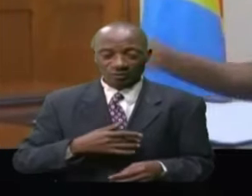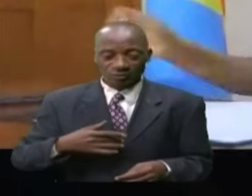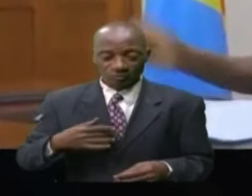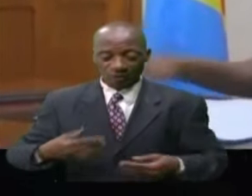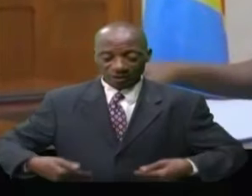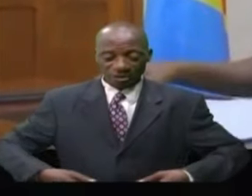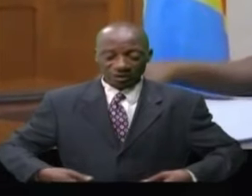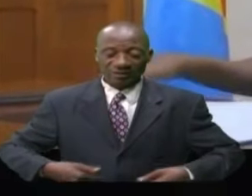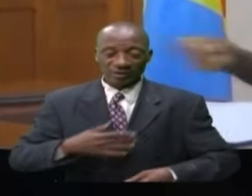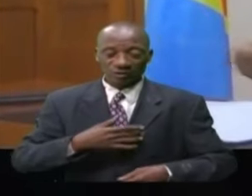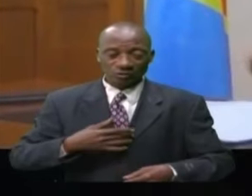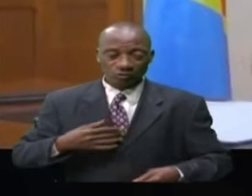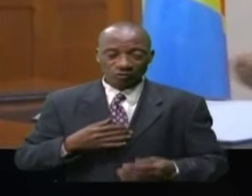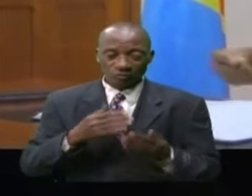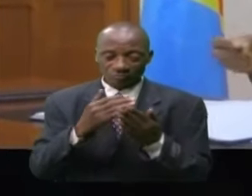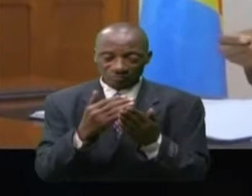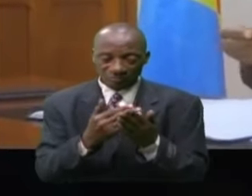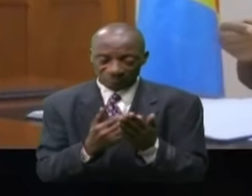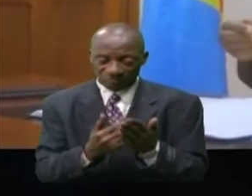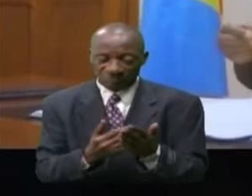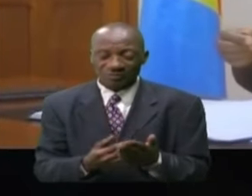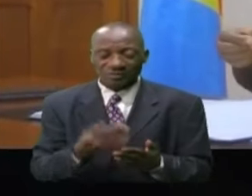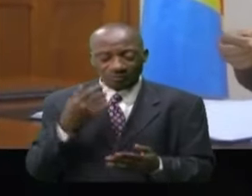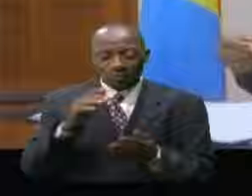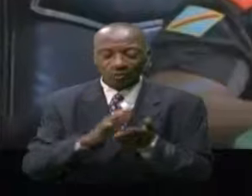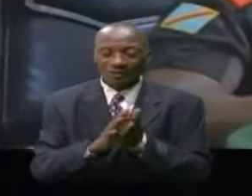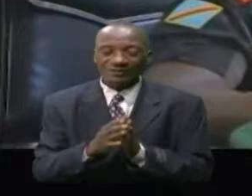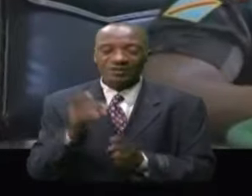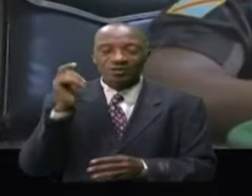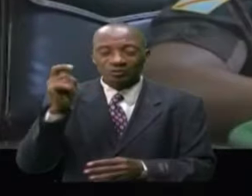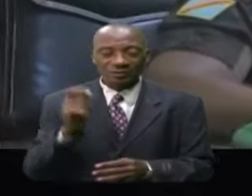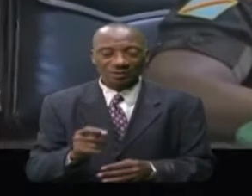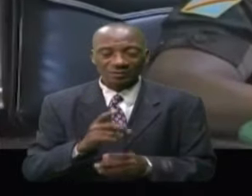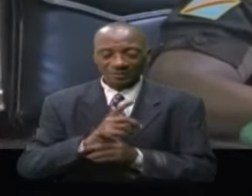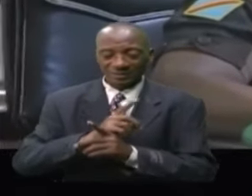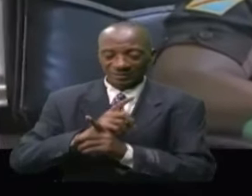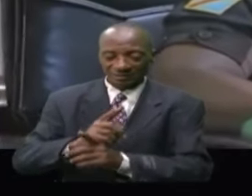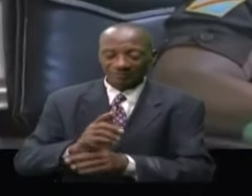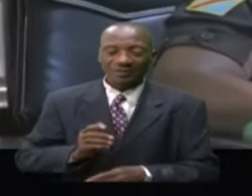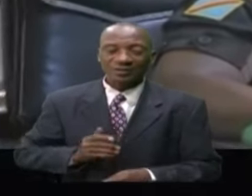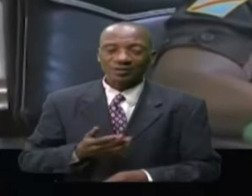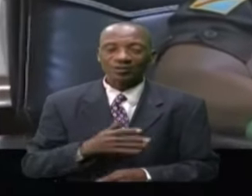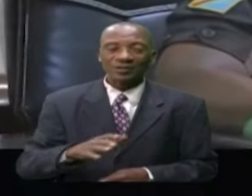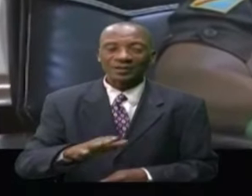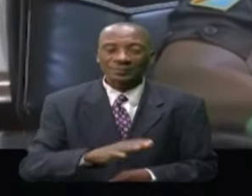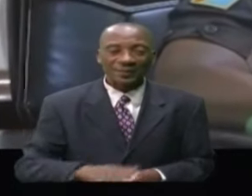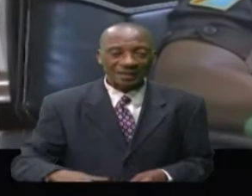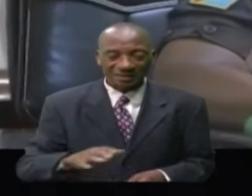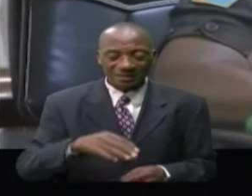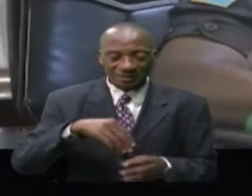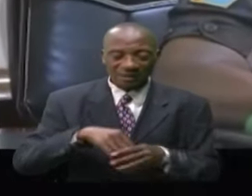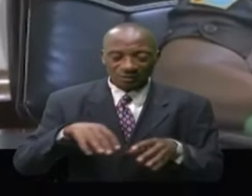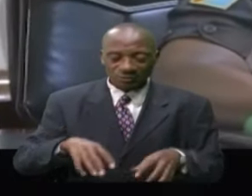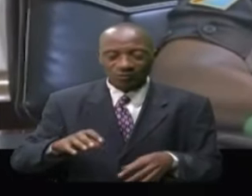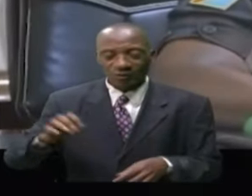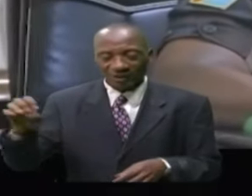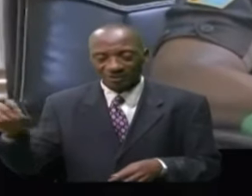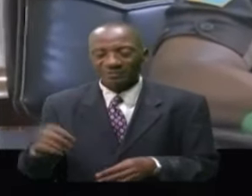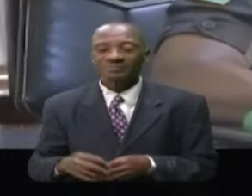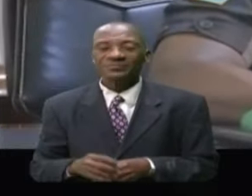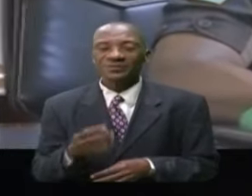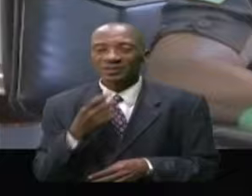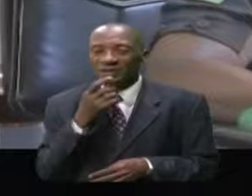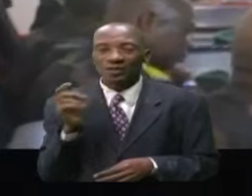entre le lieutenant général Luboyanka Shuma Djouni et le lieutenant général Mbanguma Chita Marcel, respectivement commandant des opérations militaires